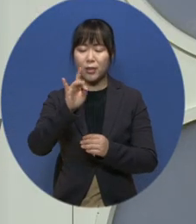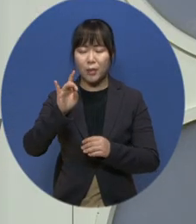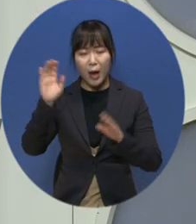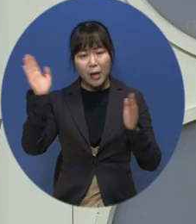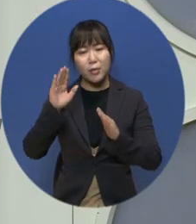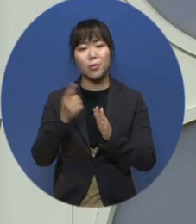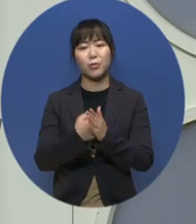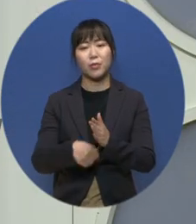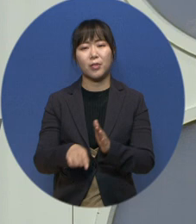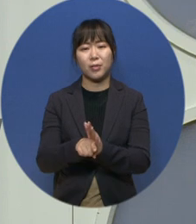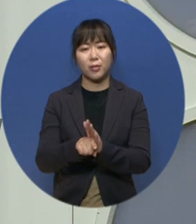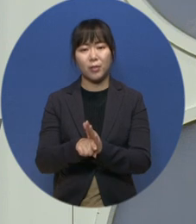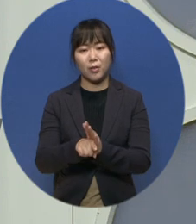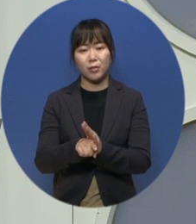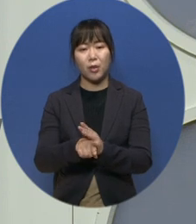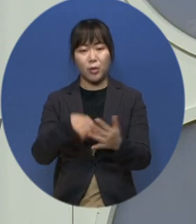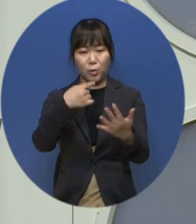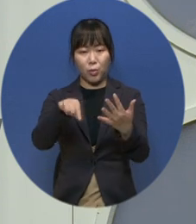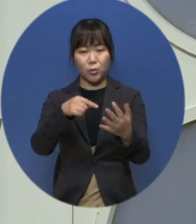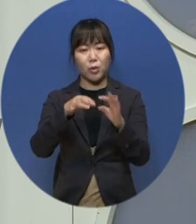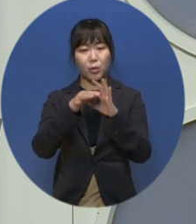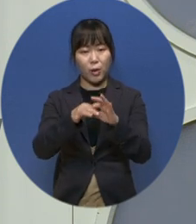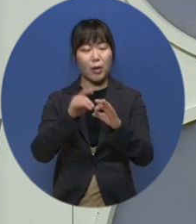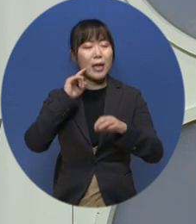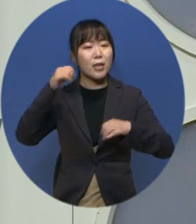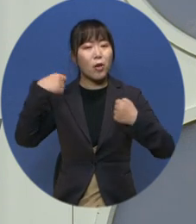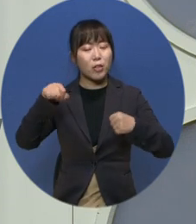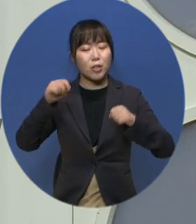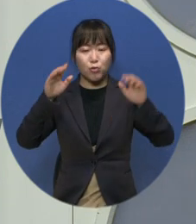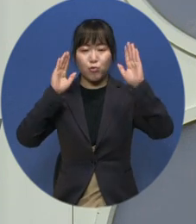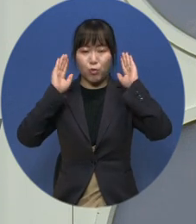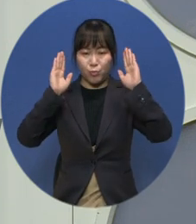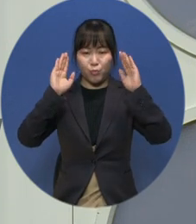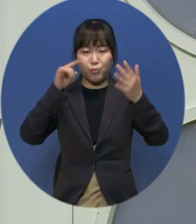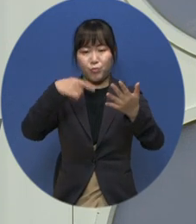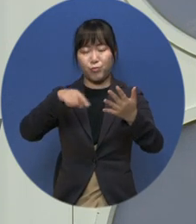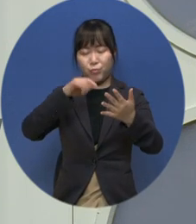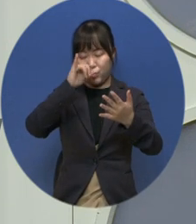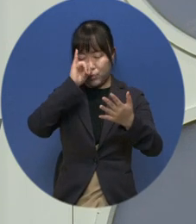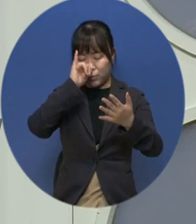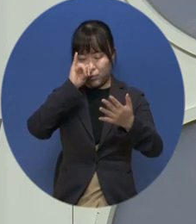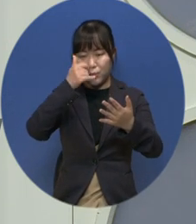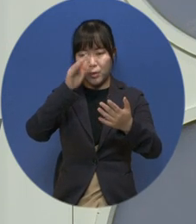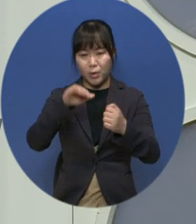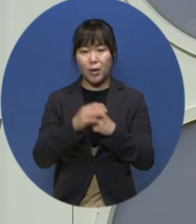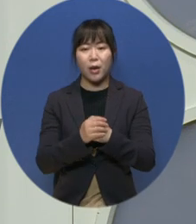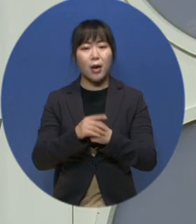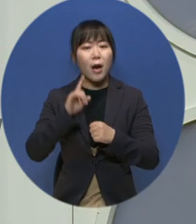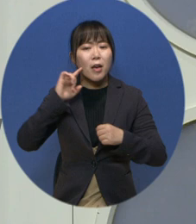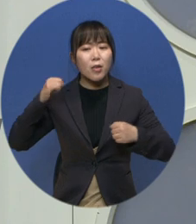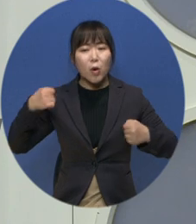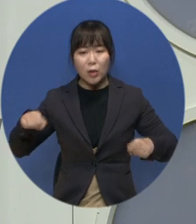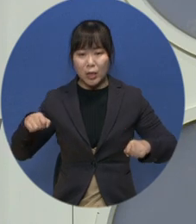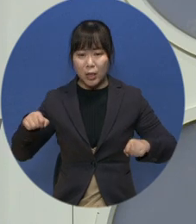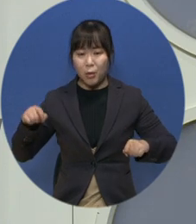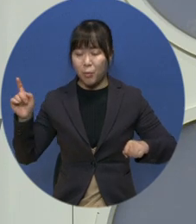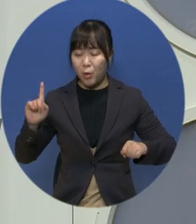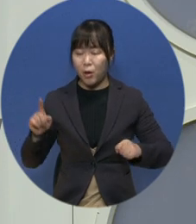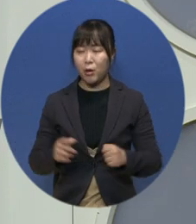위해서 이제 말하자면 교육적인 연기 수업도 하고 그러지만 연기는요 어떤